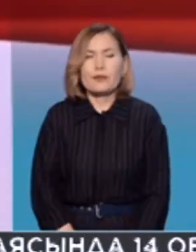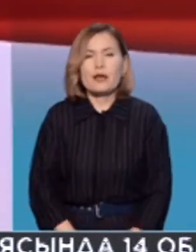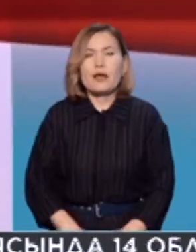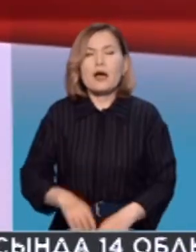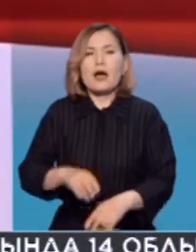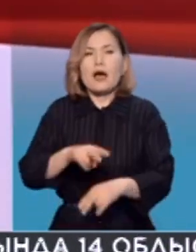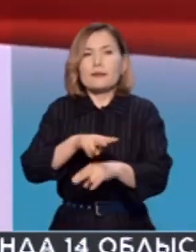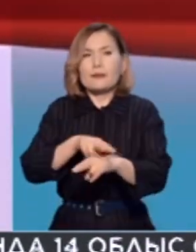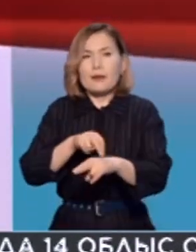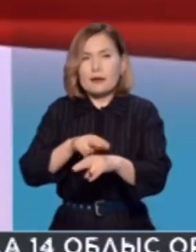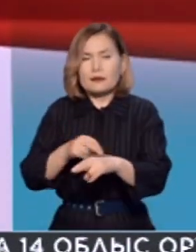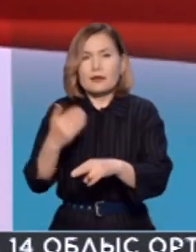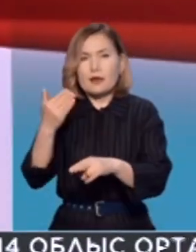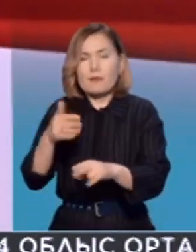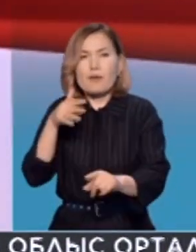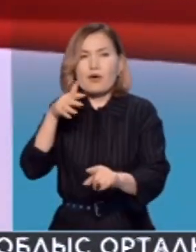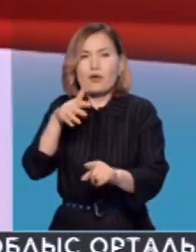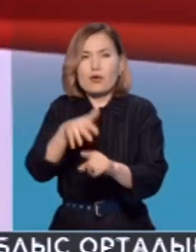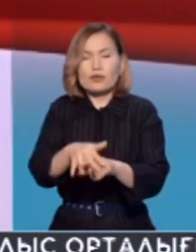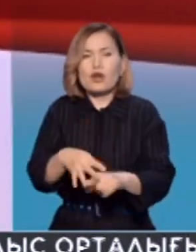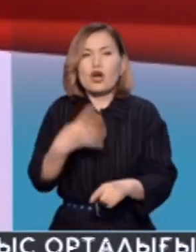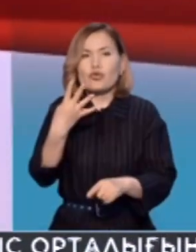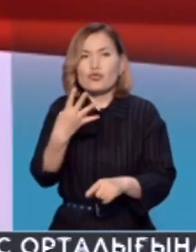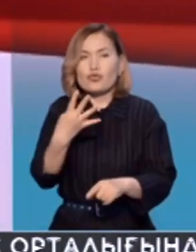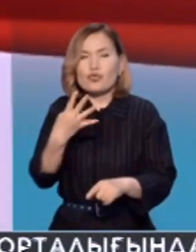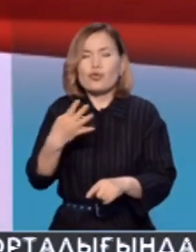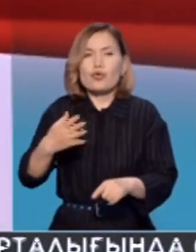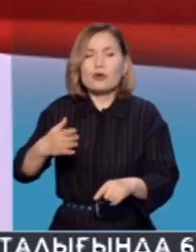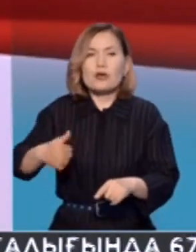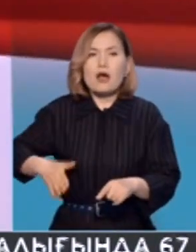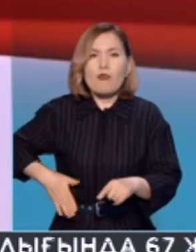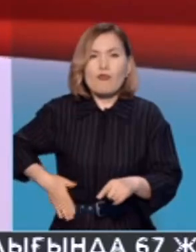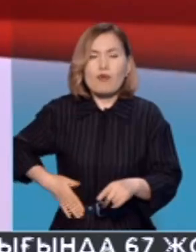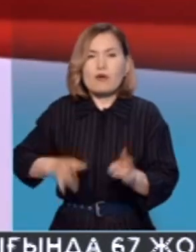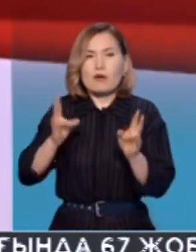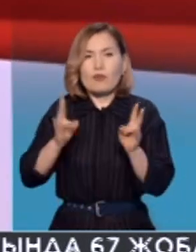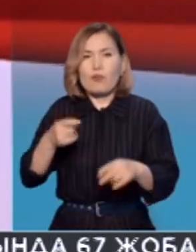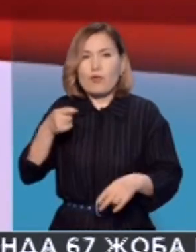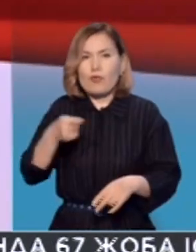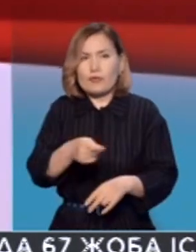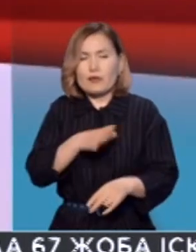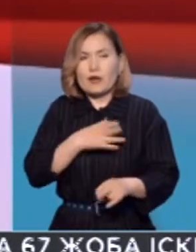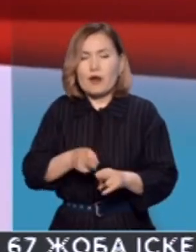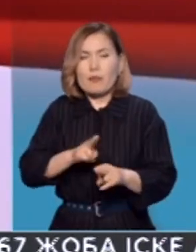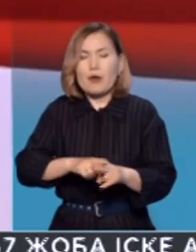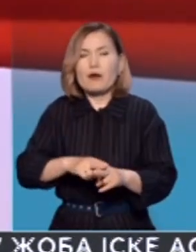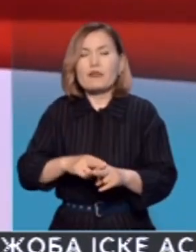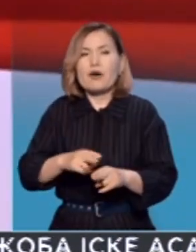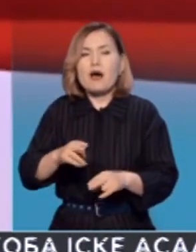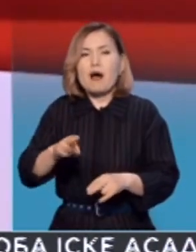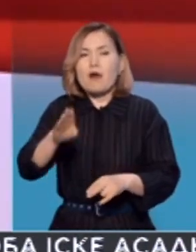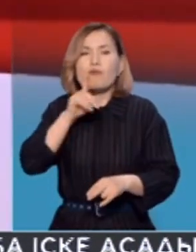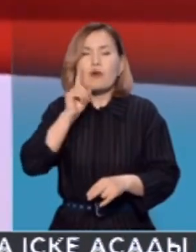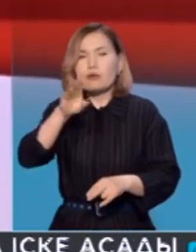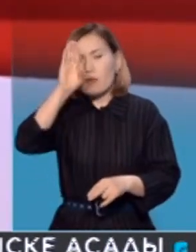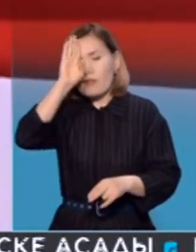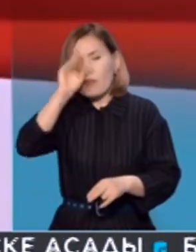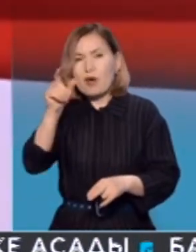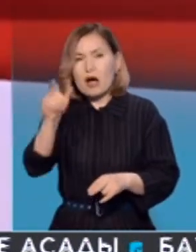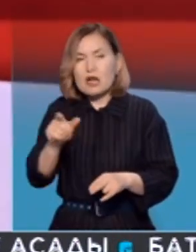Тәртіп сақшылары төрт жерінен пышақтады. Жамбыл облысы Шу қаласының тұрғыны бас прокуратура мен ішкі істер министрлігіне осылай деп үндеу